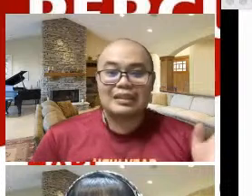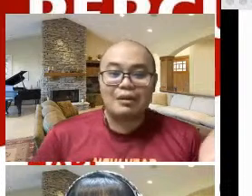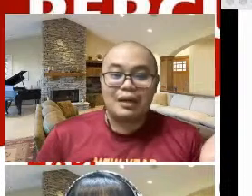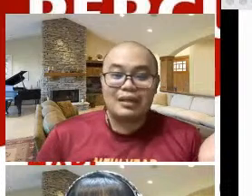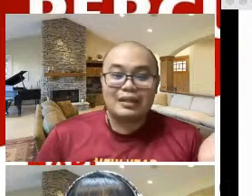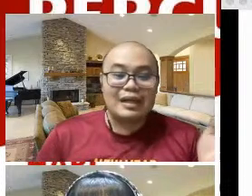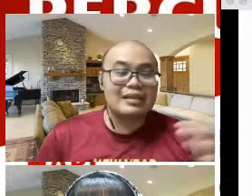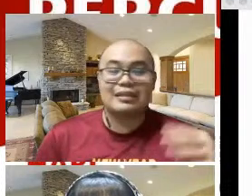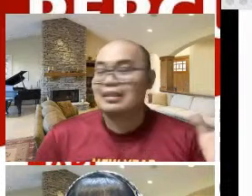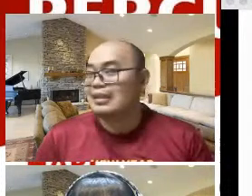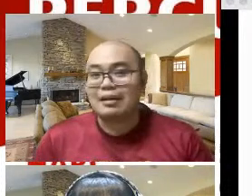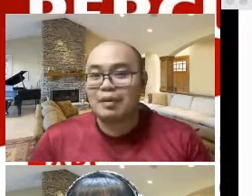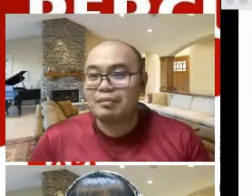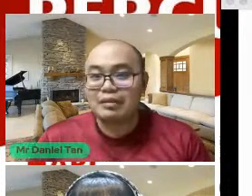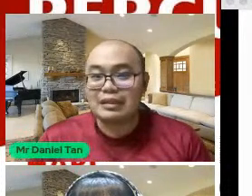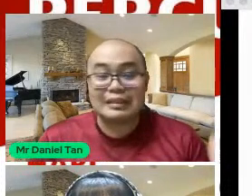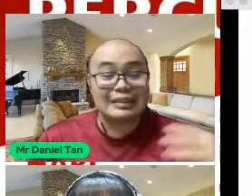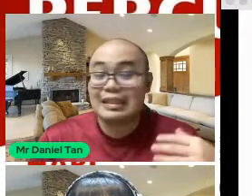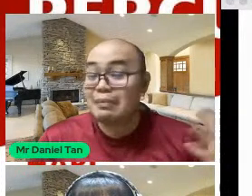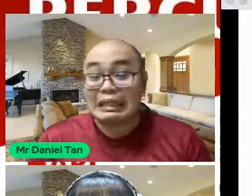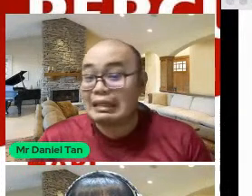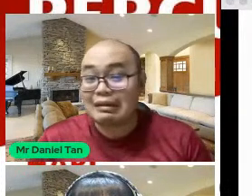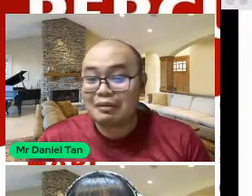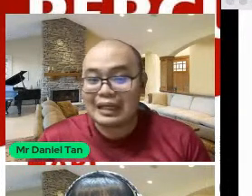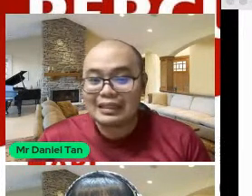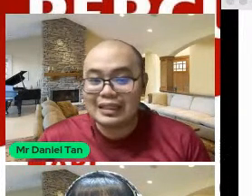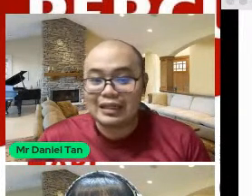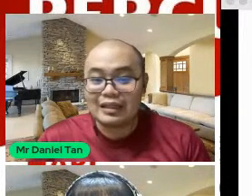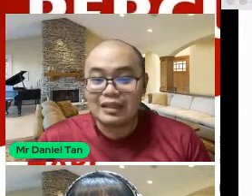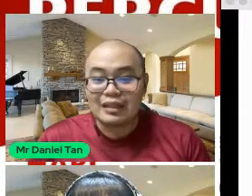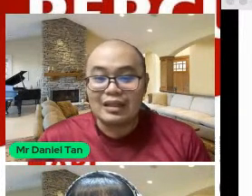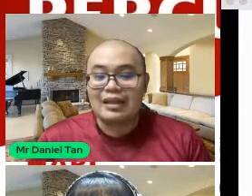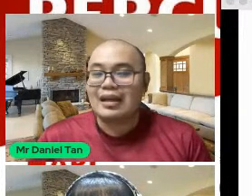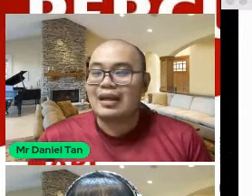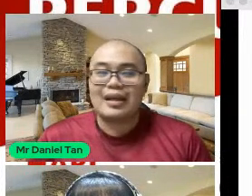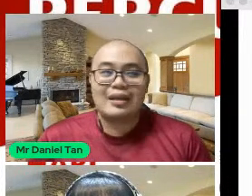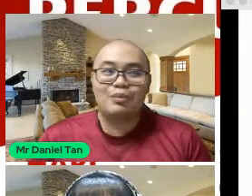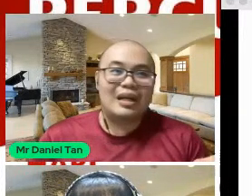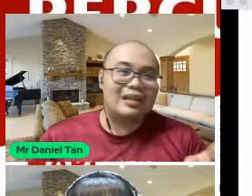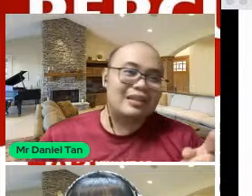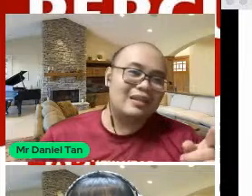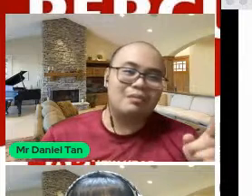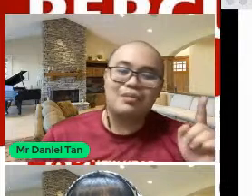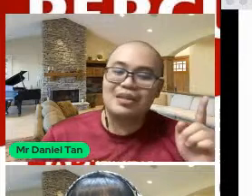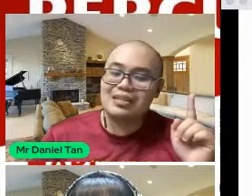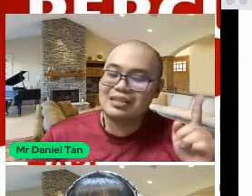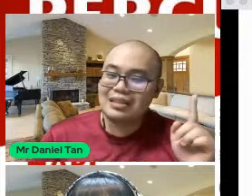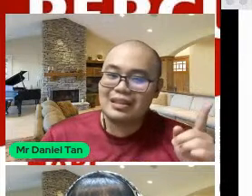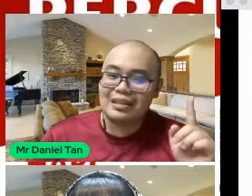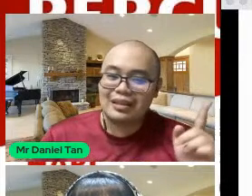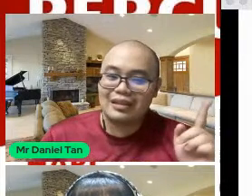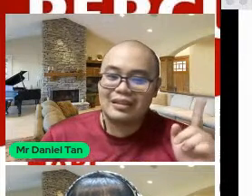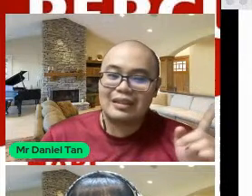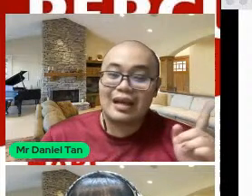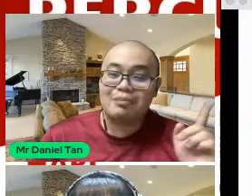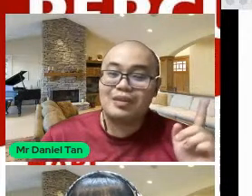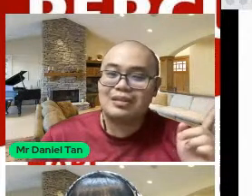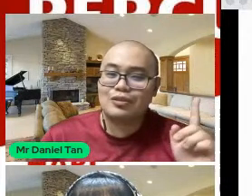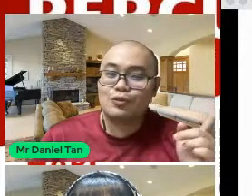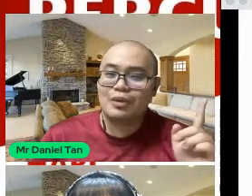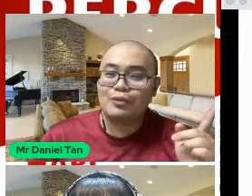pun ketawa dan tidak membeku tidak menghiraukannya Hai Buddha Ini mesti